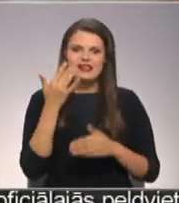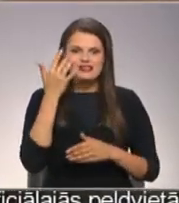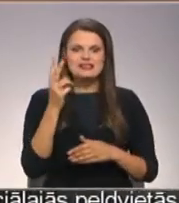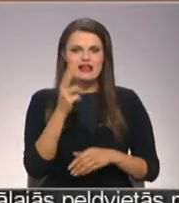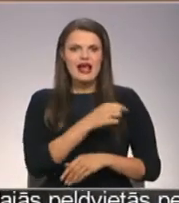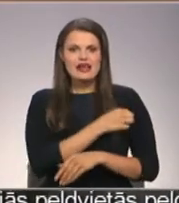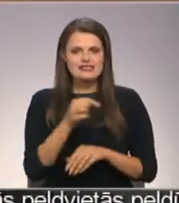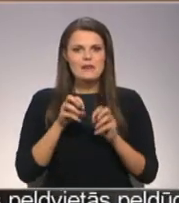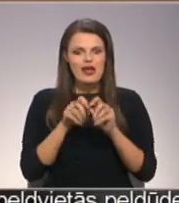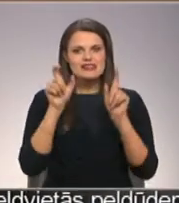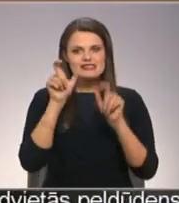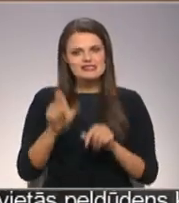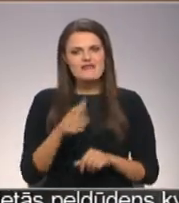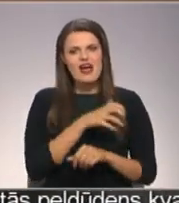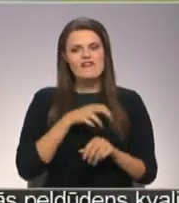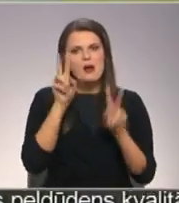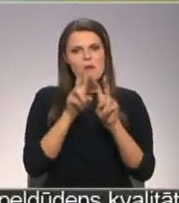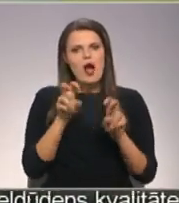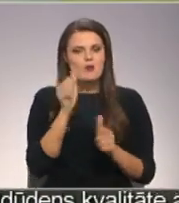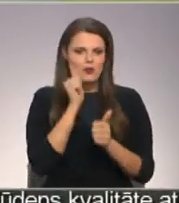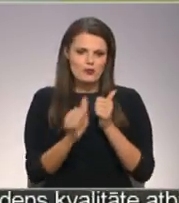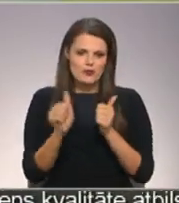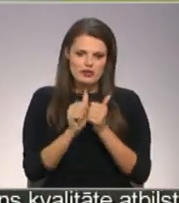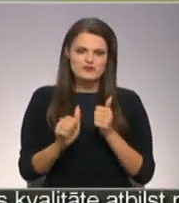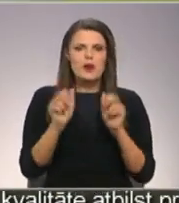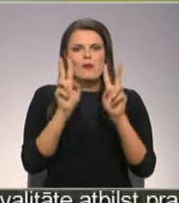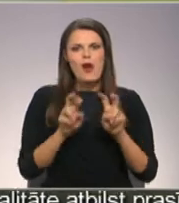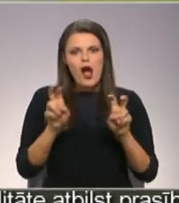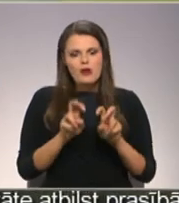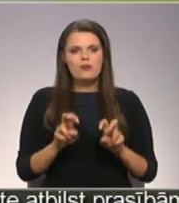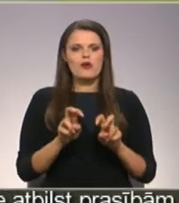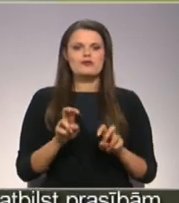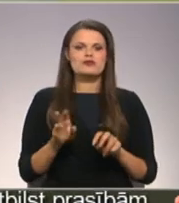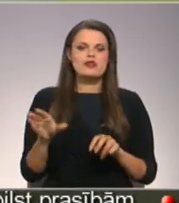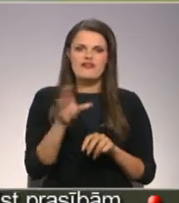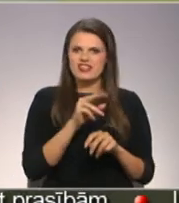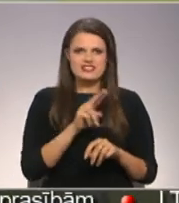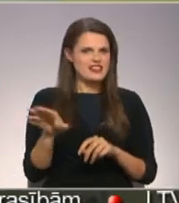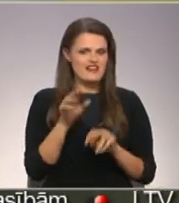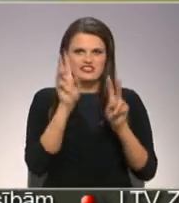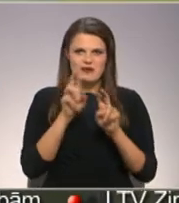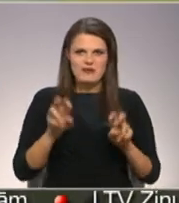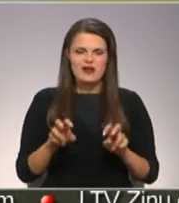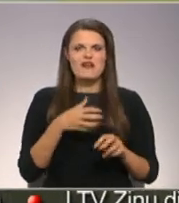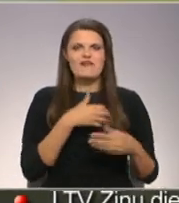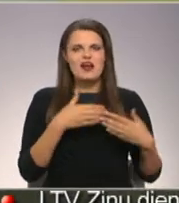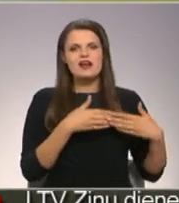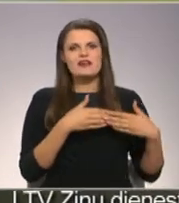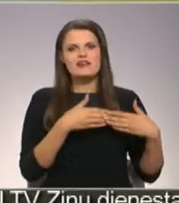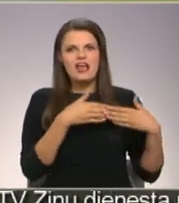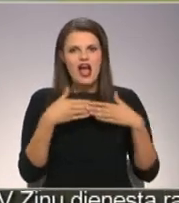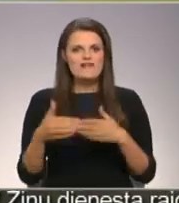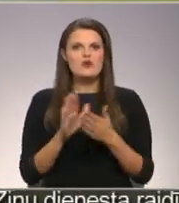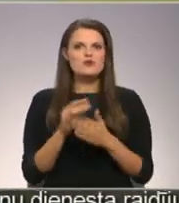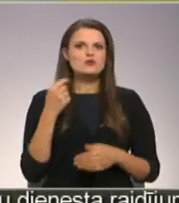izņemtās ērces cilvēki pārbaudīs biežāk. Porbaudiešana ir tā, ka nu ne visi porbaudu, jo tie ir jovat ērce, tad ir jotransportīvi